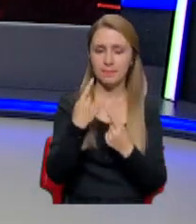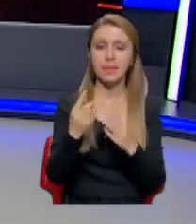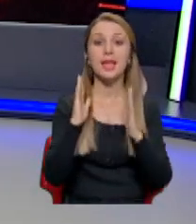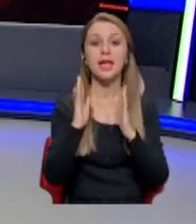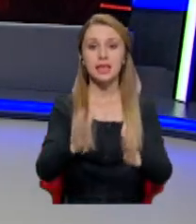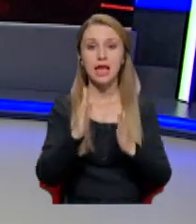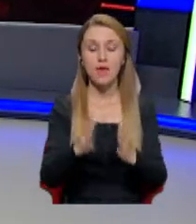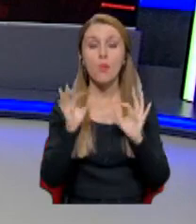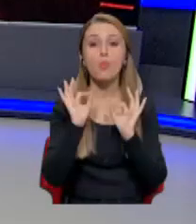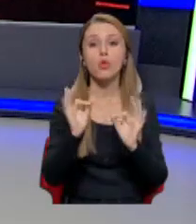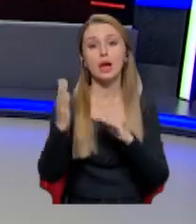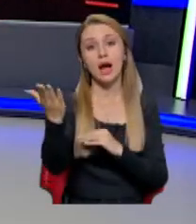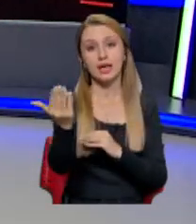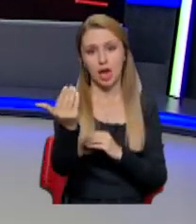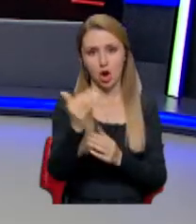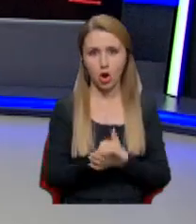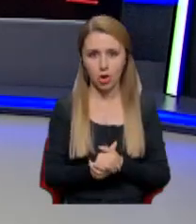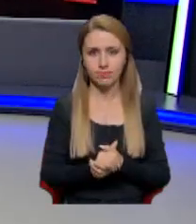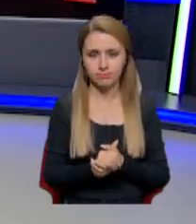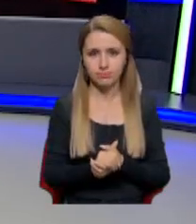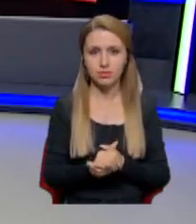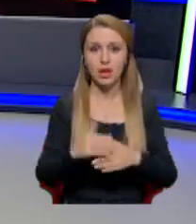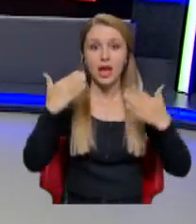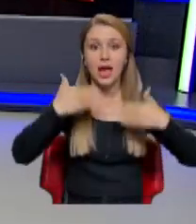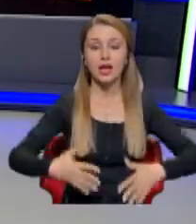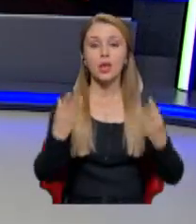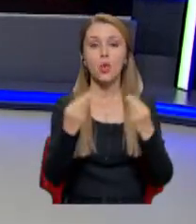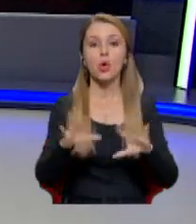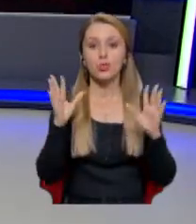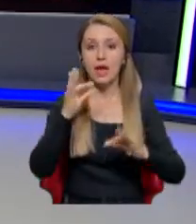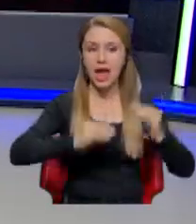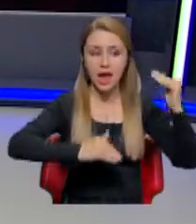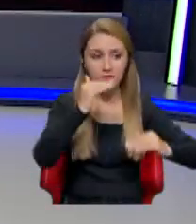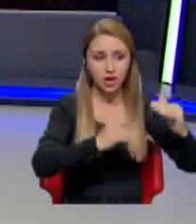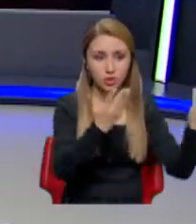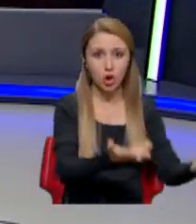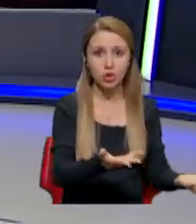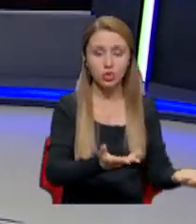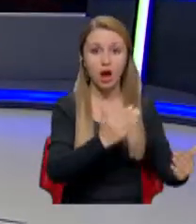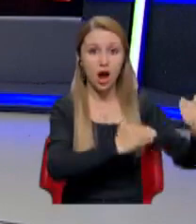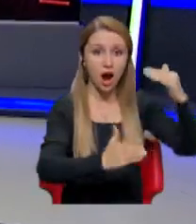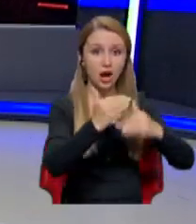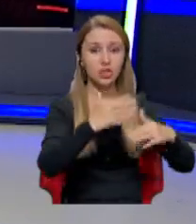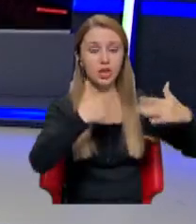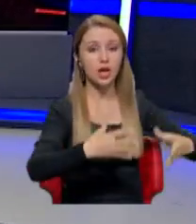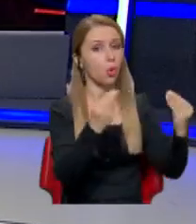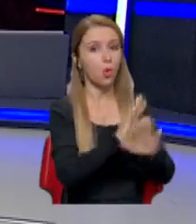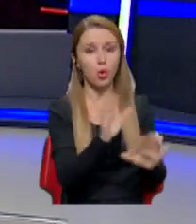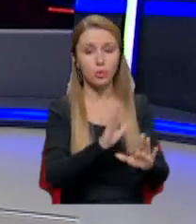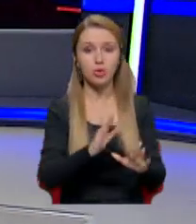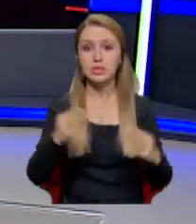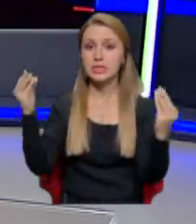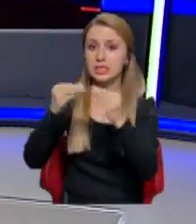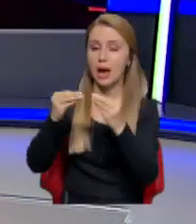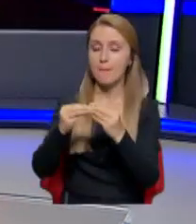Devamı elbette gelecek. Önü alınamayacak. Ne enflasyondaki artışın ne zamların